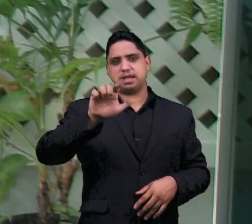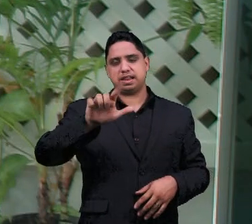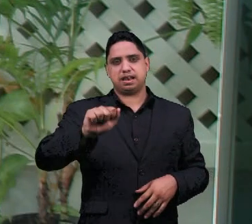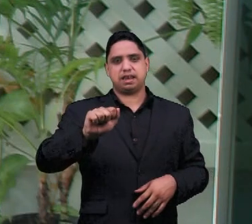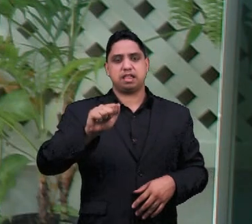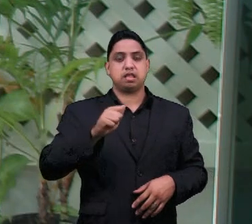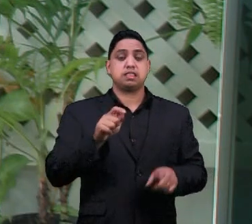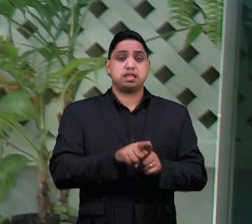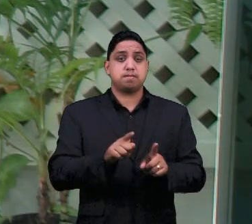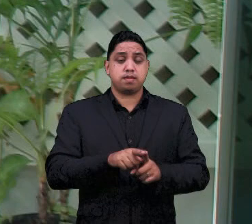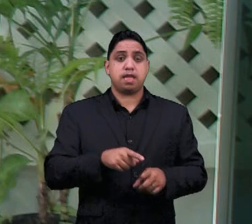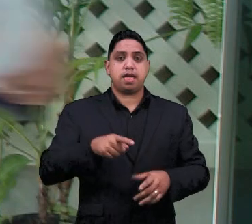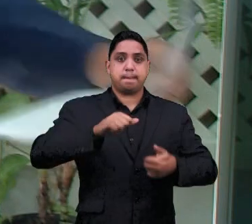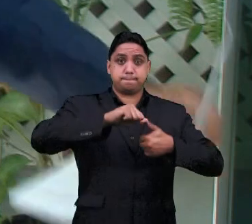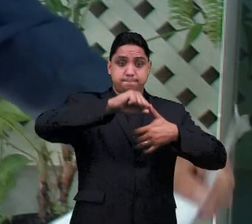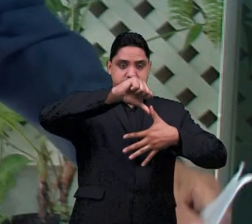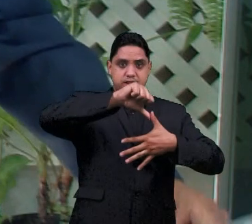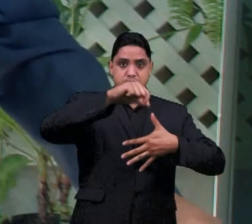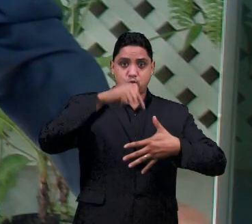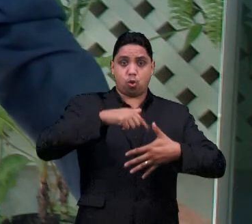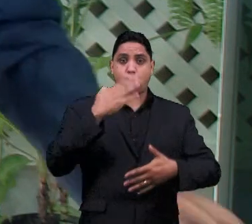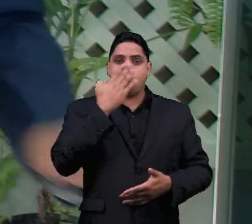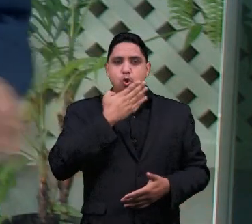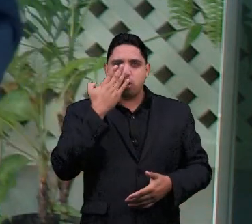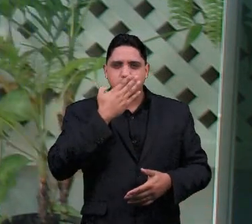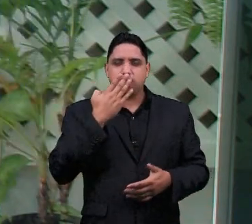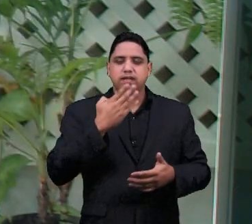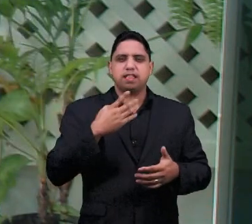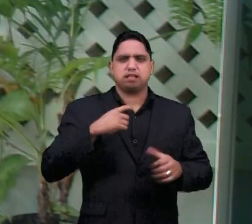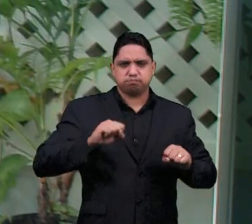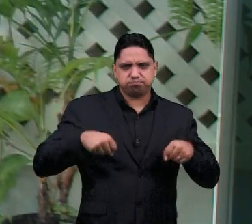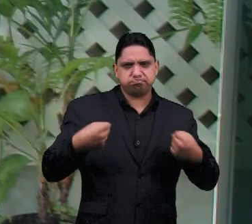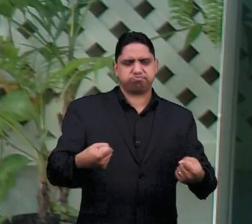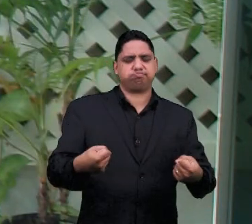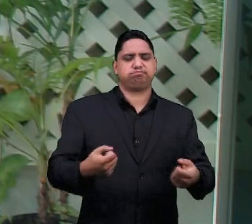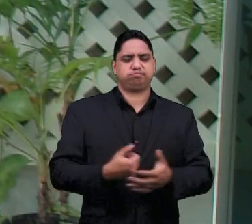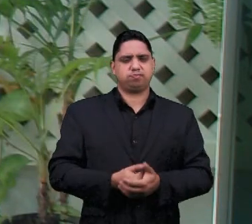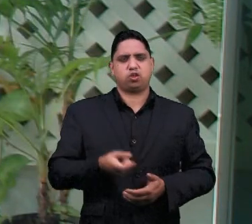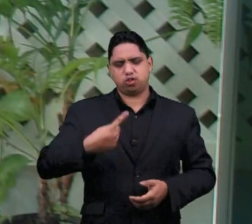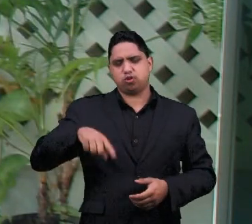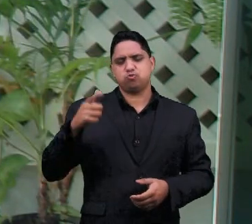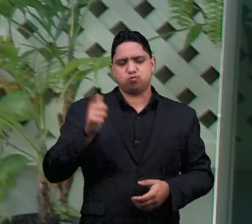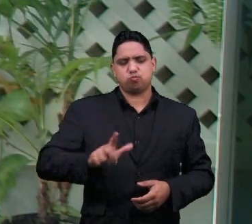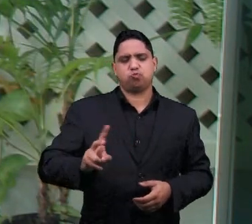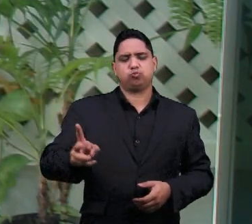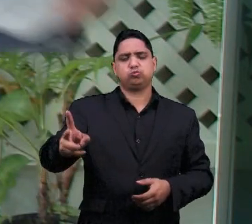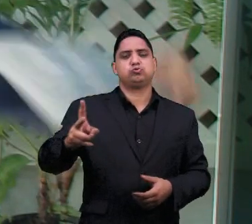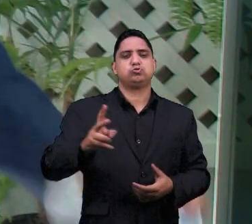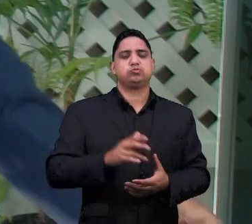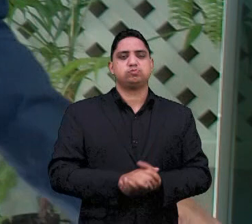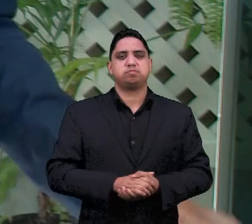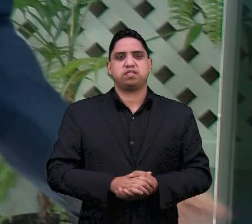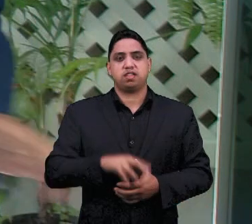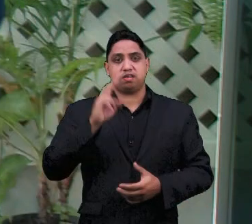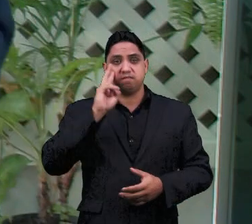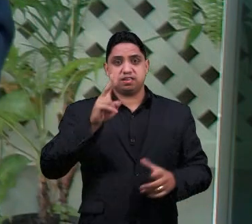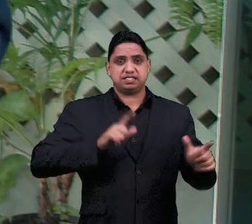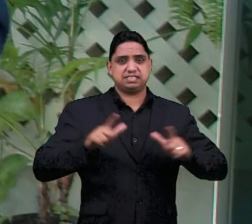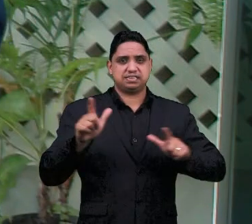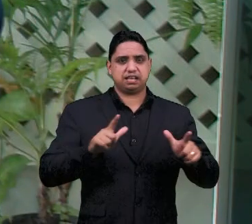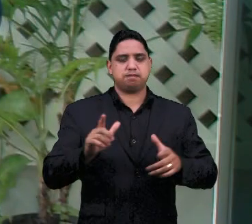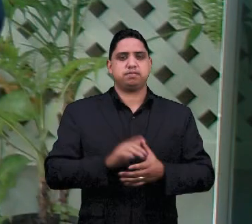Guatemala. Nous sommes en train de voir la prospérité, la Colombie. Les frères et sœurs de Colombie